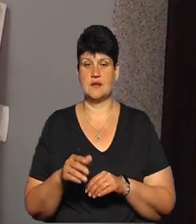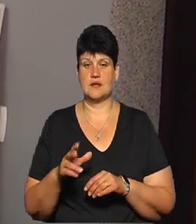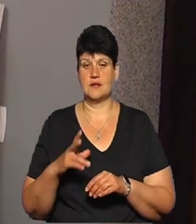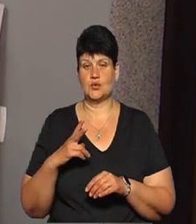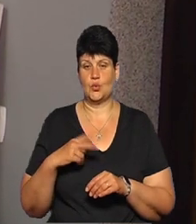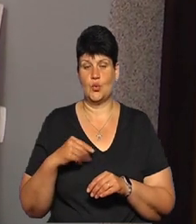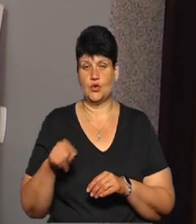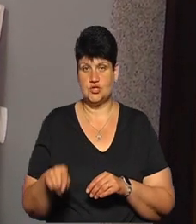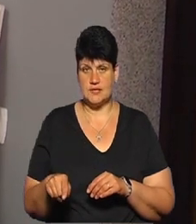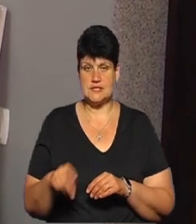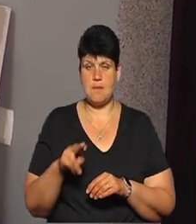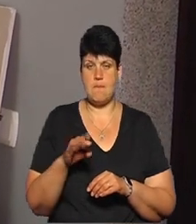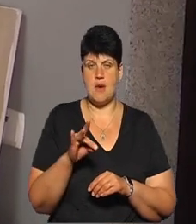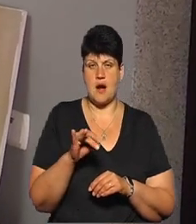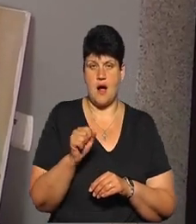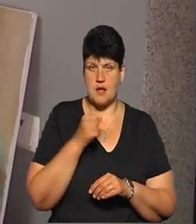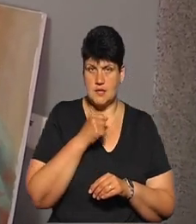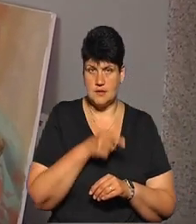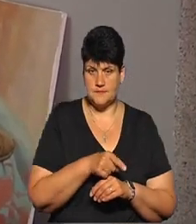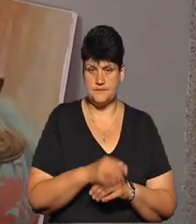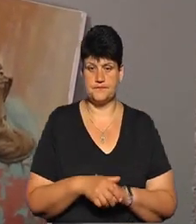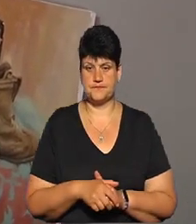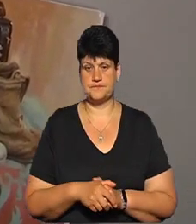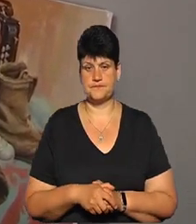це є дід. Таке от.